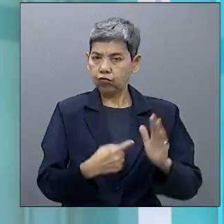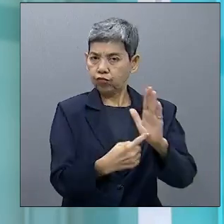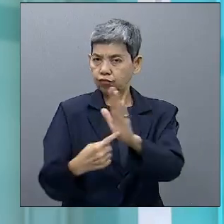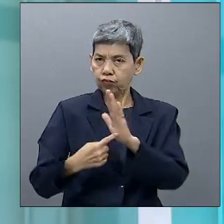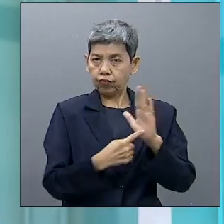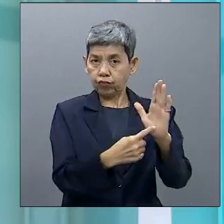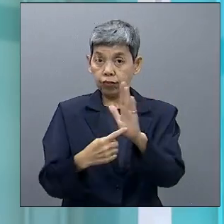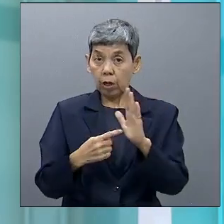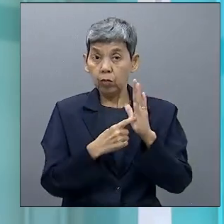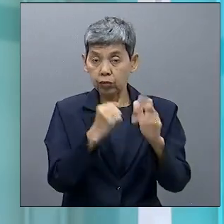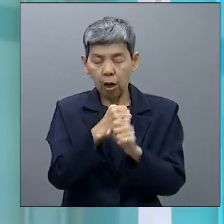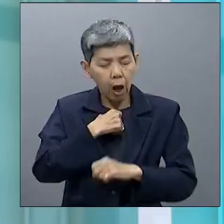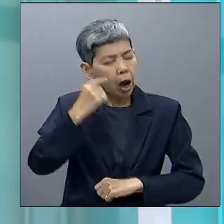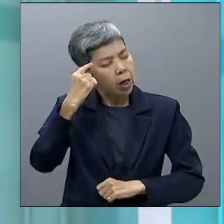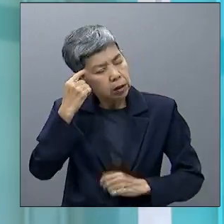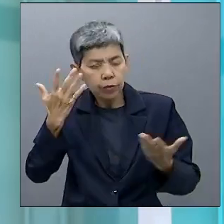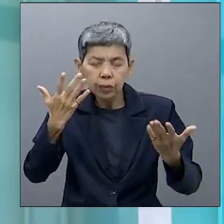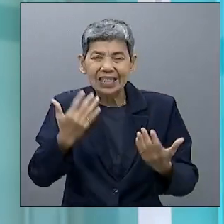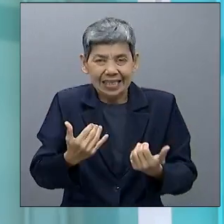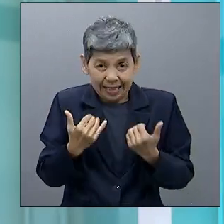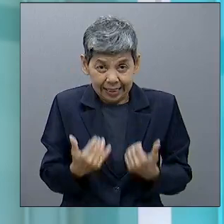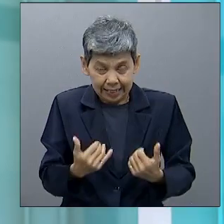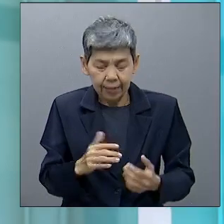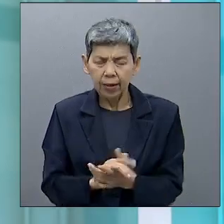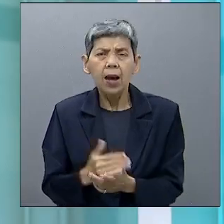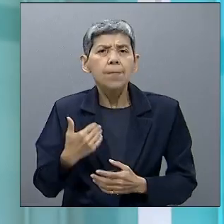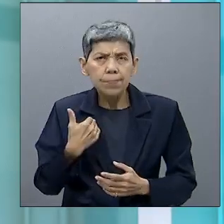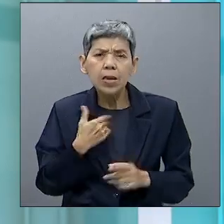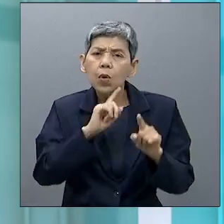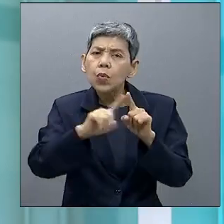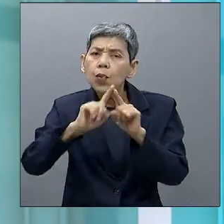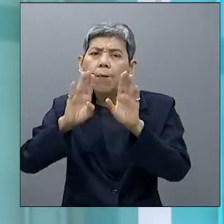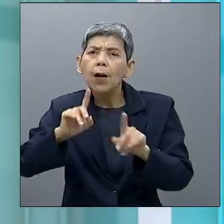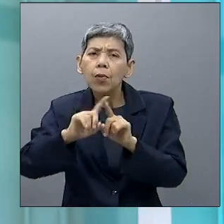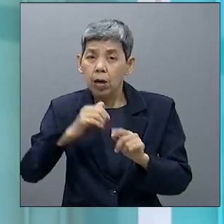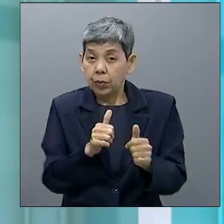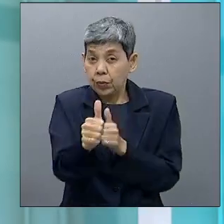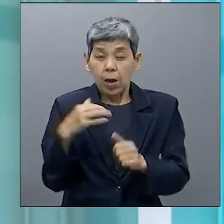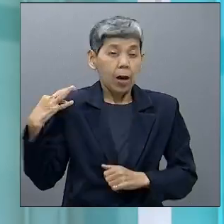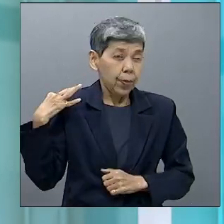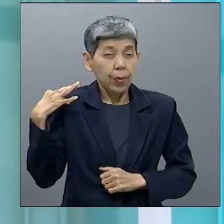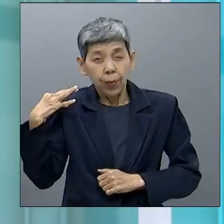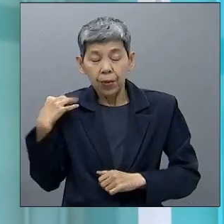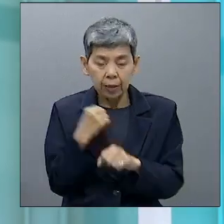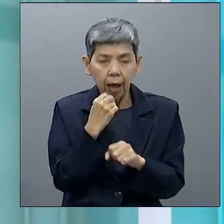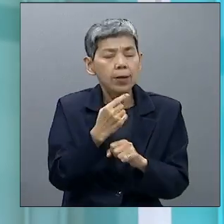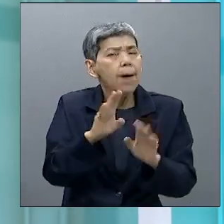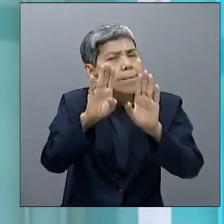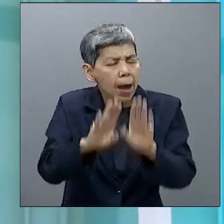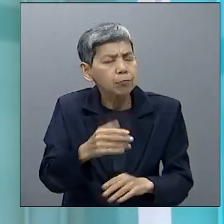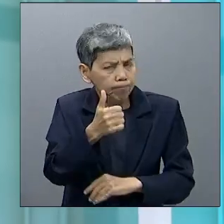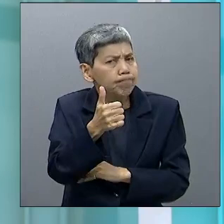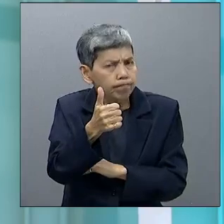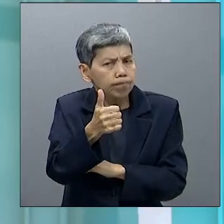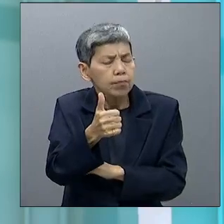สามารถให้เราได้แสดงความคิดเห็นในปัจจุบันนี้ถึงแม้ว่าจะมีอยู่ในหลายแพลตฟอร์มแต่ว่าการประกวดนางงามก็เป็น พลตฟอร์มหนึ่งที่น่าสนใจ